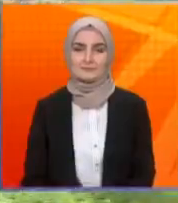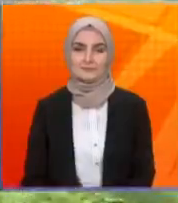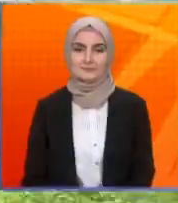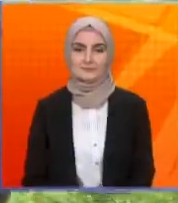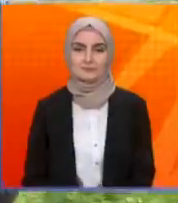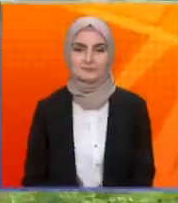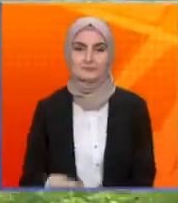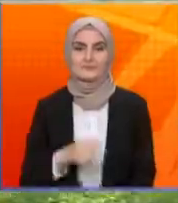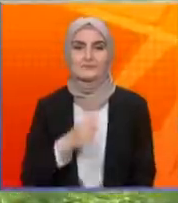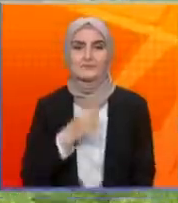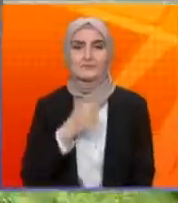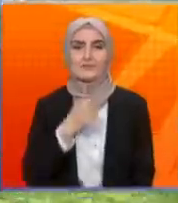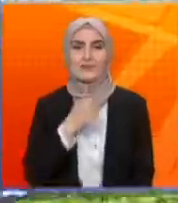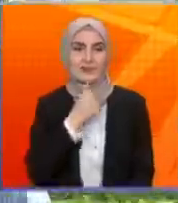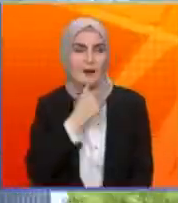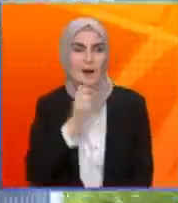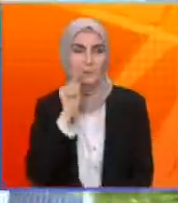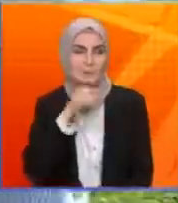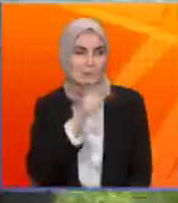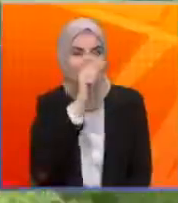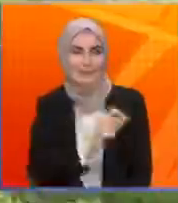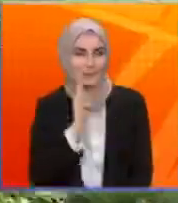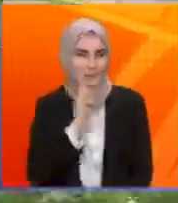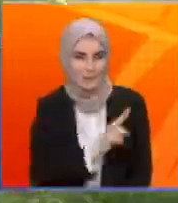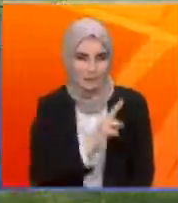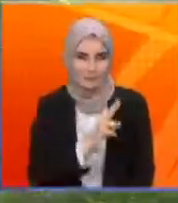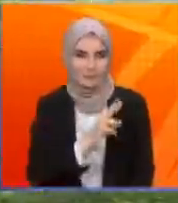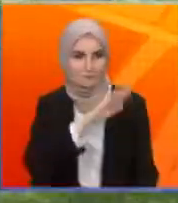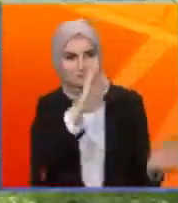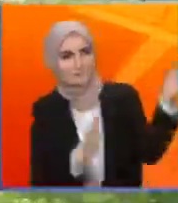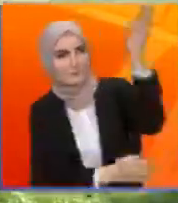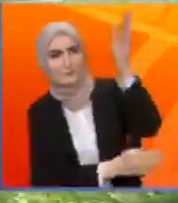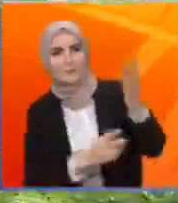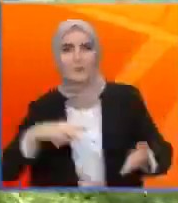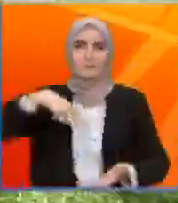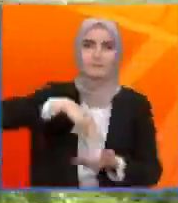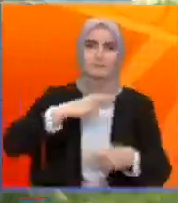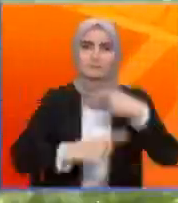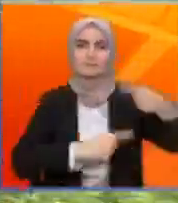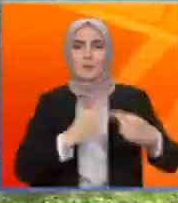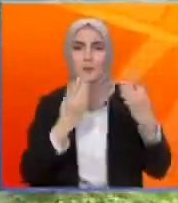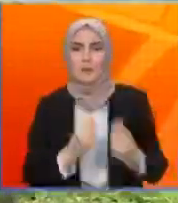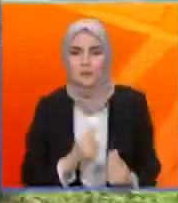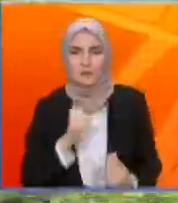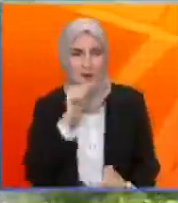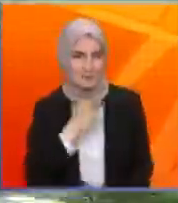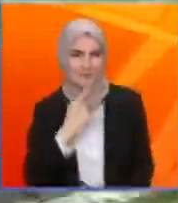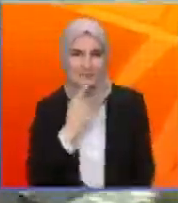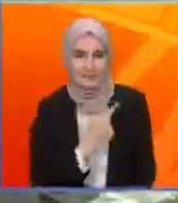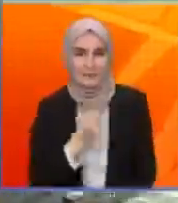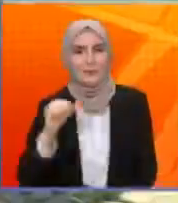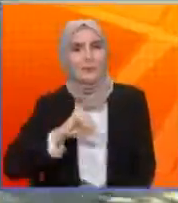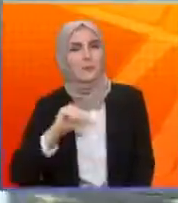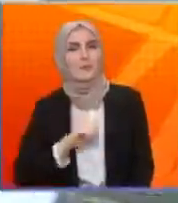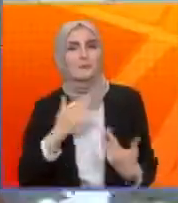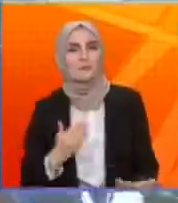Amcayı ben burada gördüm. En son başının üstüne çıkmıştı ki amca demek de istemiyorum açıkçası. Gençlere taş çıkartıyorsunuz efendim. Bu